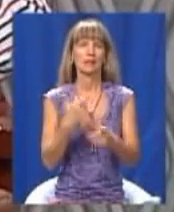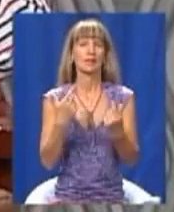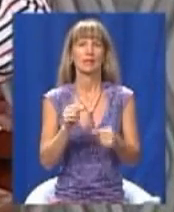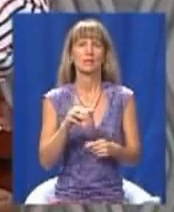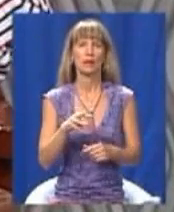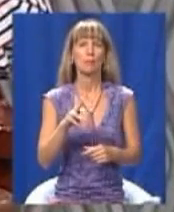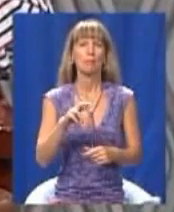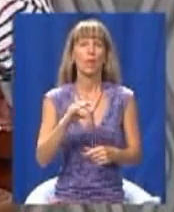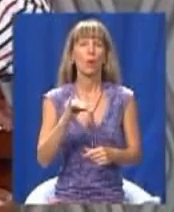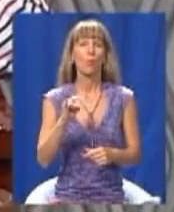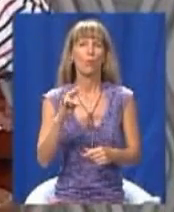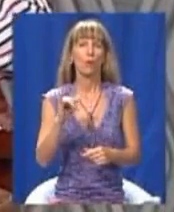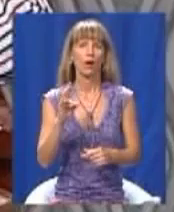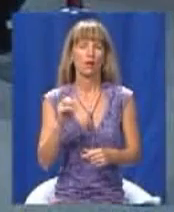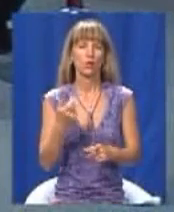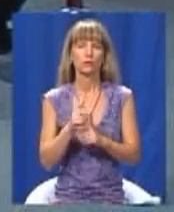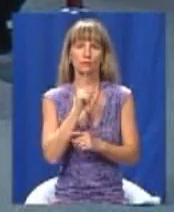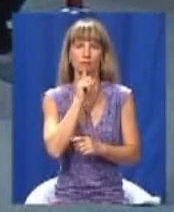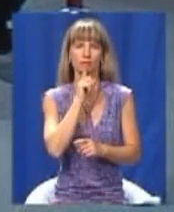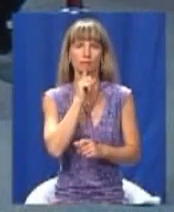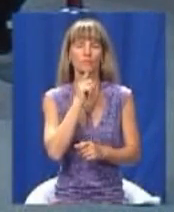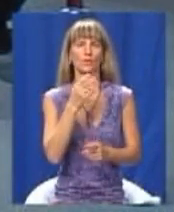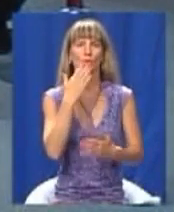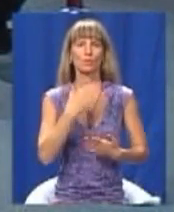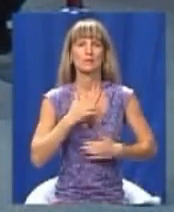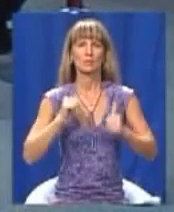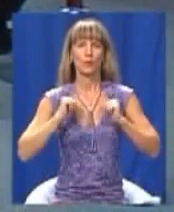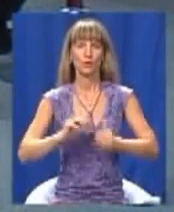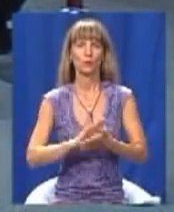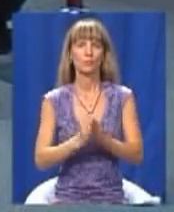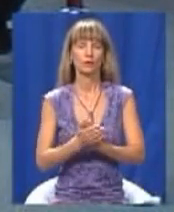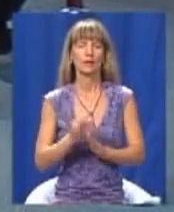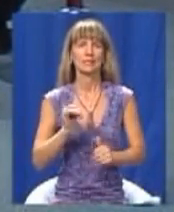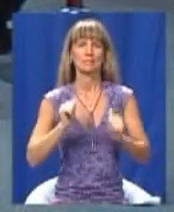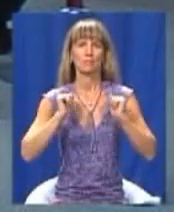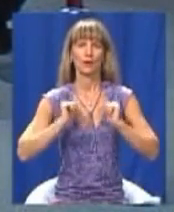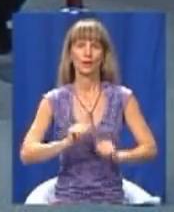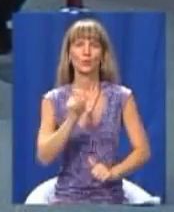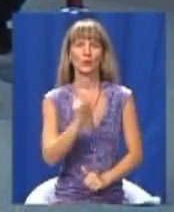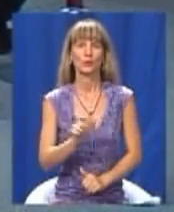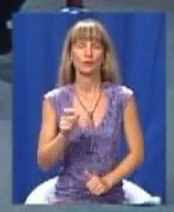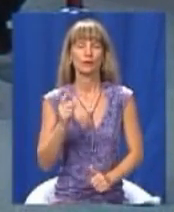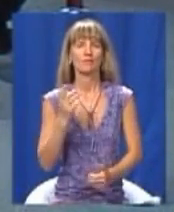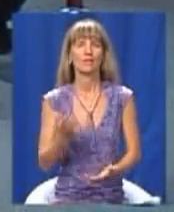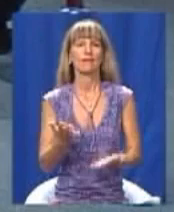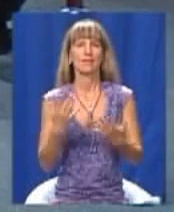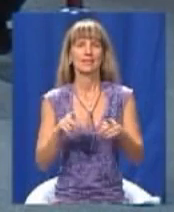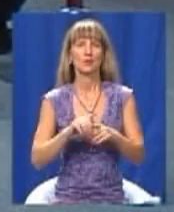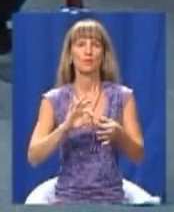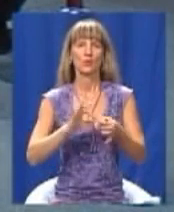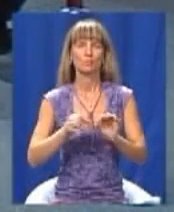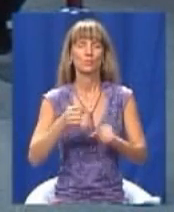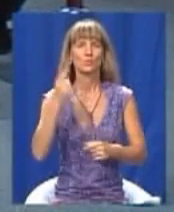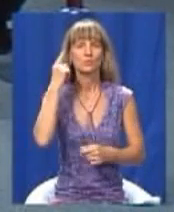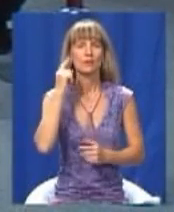м'яукала. Вона насправді просто дуже мовчазна. Любить спокійну обстановку і спокійних людей. Виявляється, у такі от подробиці можна